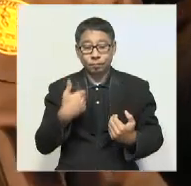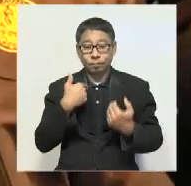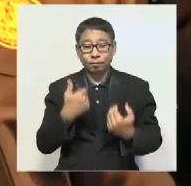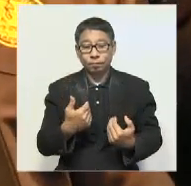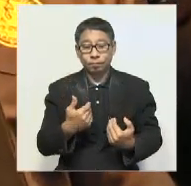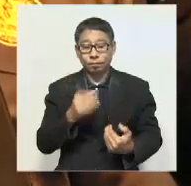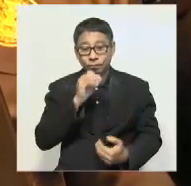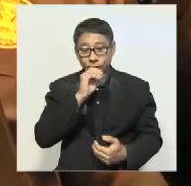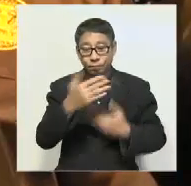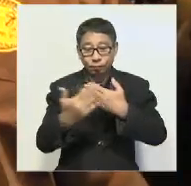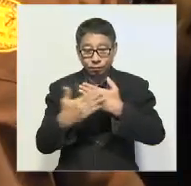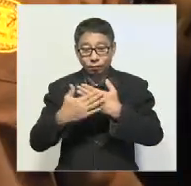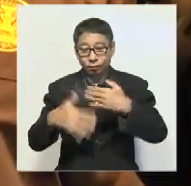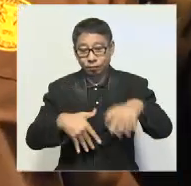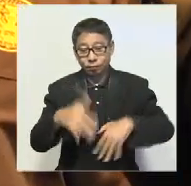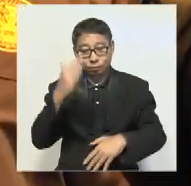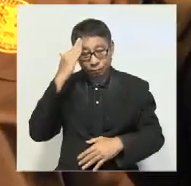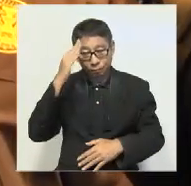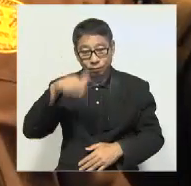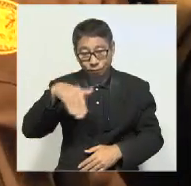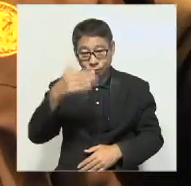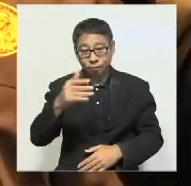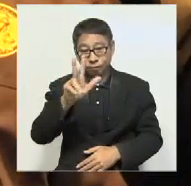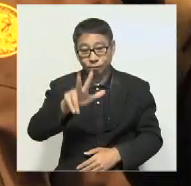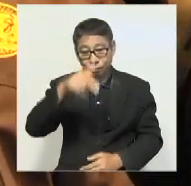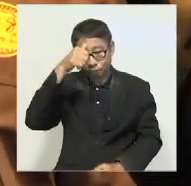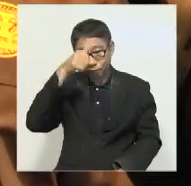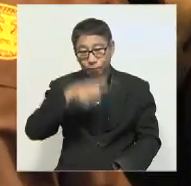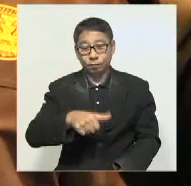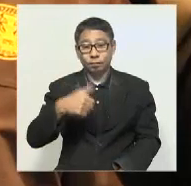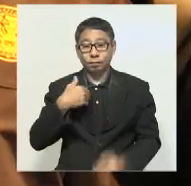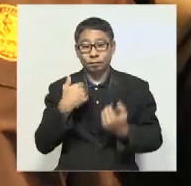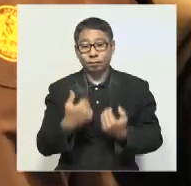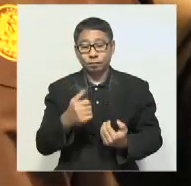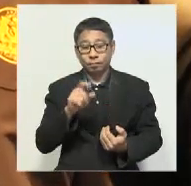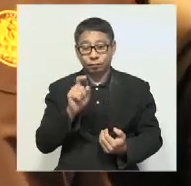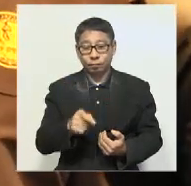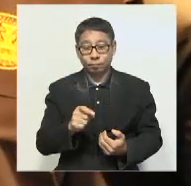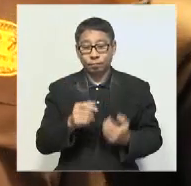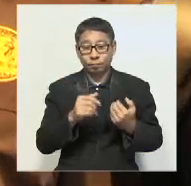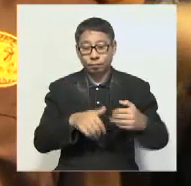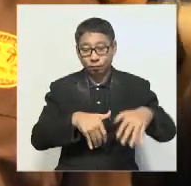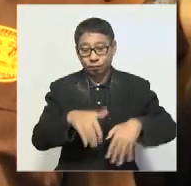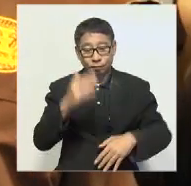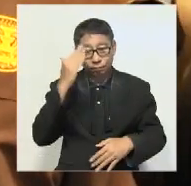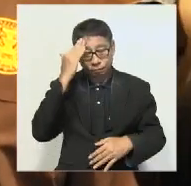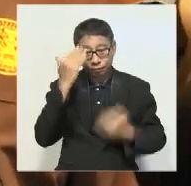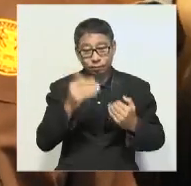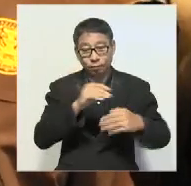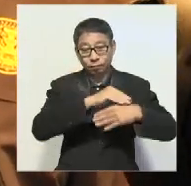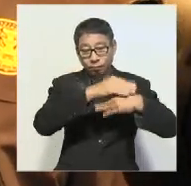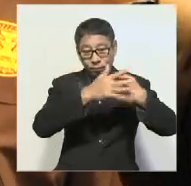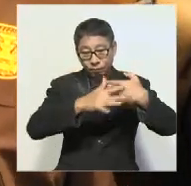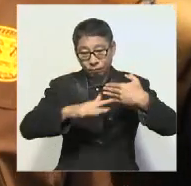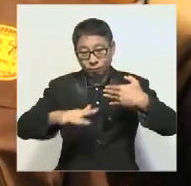และก็จะต้องแจ้งให้พี่น้องประชาชนทราบล่วงหน้านะครับอย่างน้อย3วันนะครับที่จะต้องให้พี่น้องประชาชนได้รับทราบว่าเมื่อระบายน้ำลงม